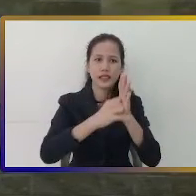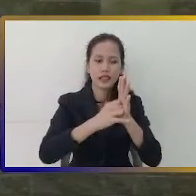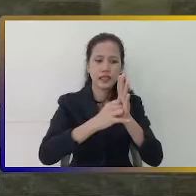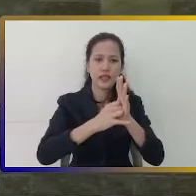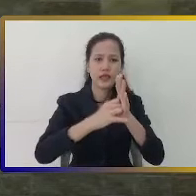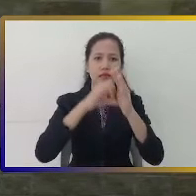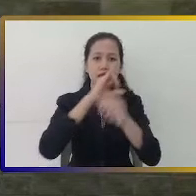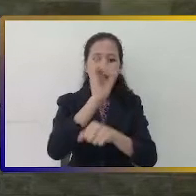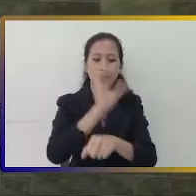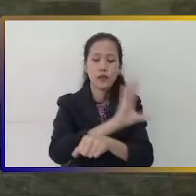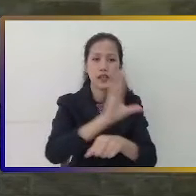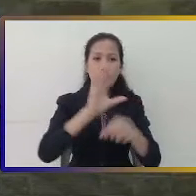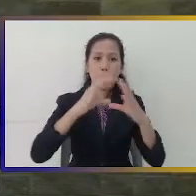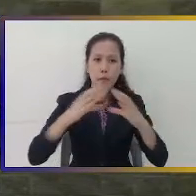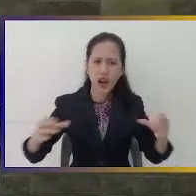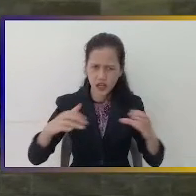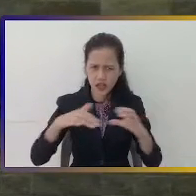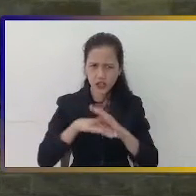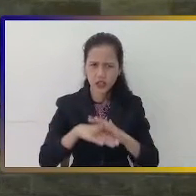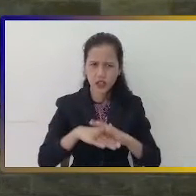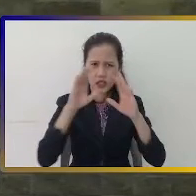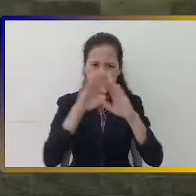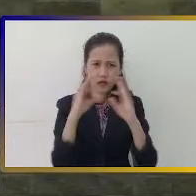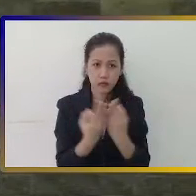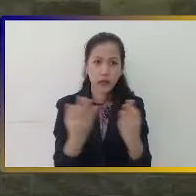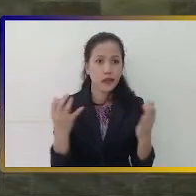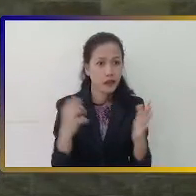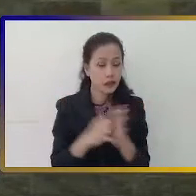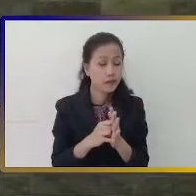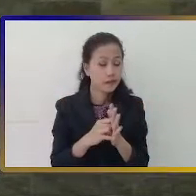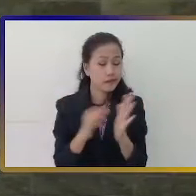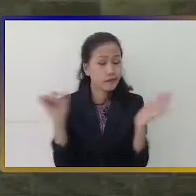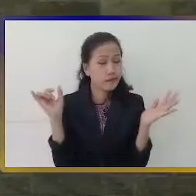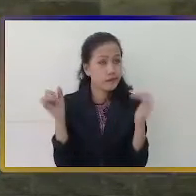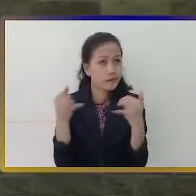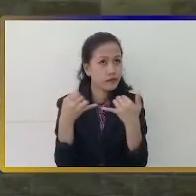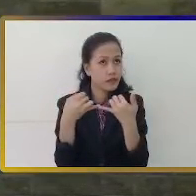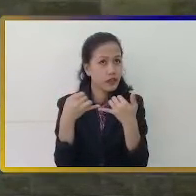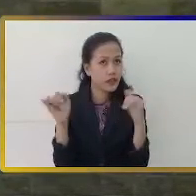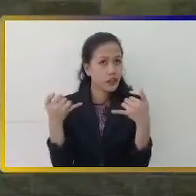po ng families ngayon, we have the so-called internet.